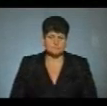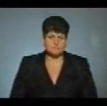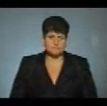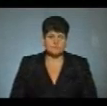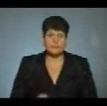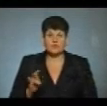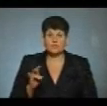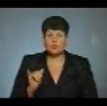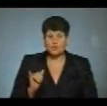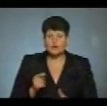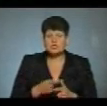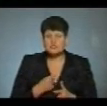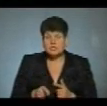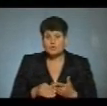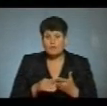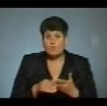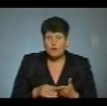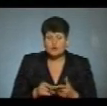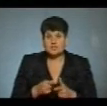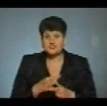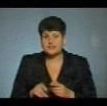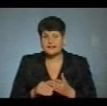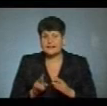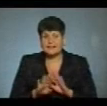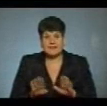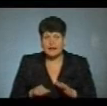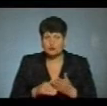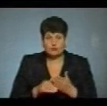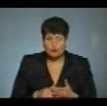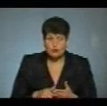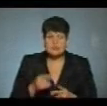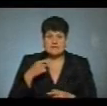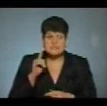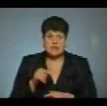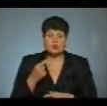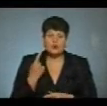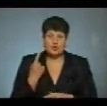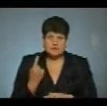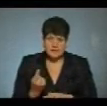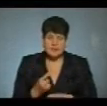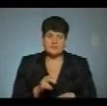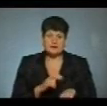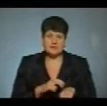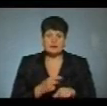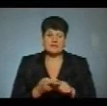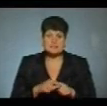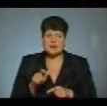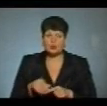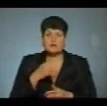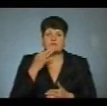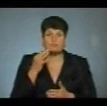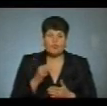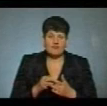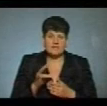Ну, чи допоможе, чи не допоможе, я знаю одне, що медики – це є люди відповідальні, і вони так чи інакше, чи стартує реформа,